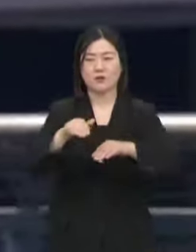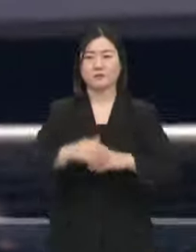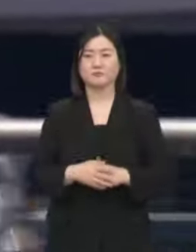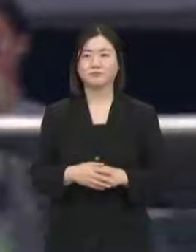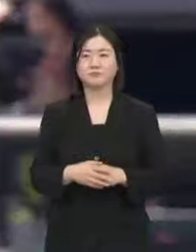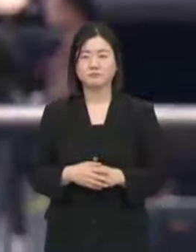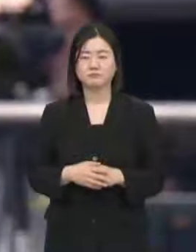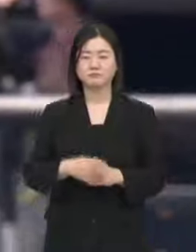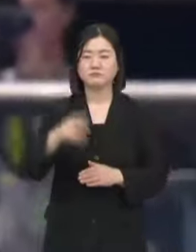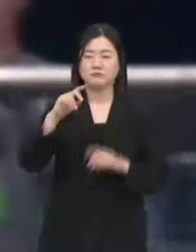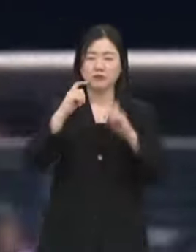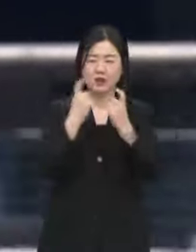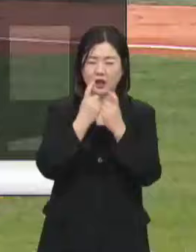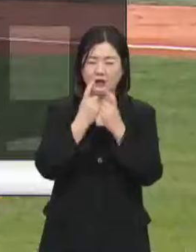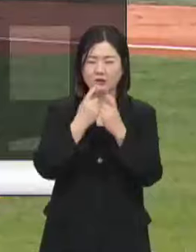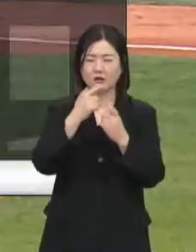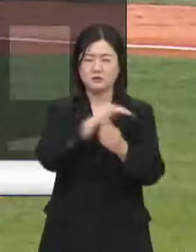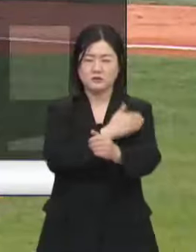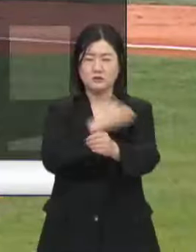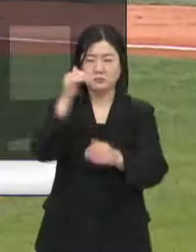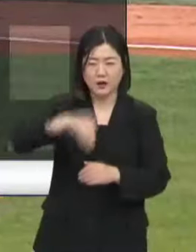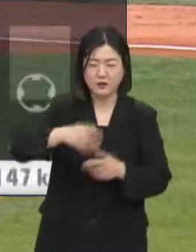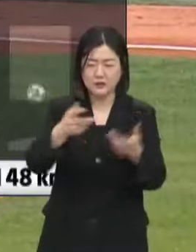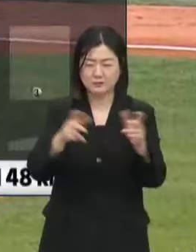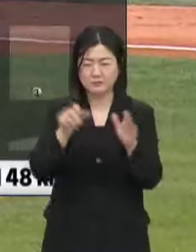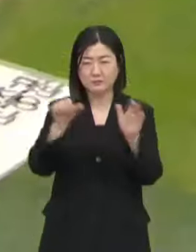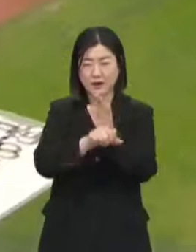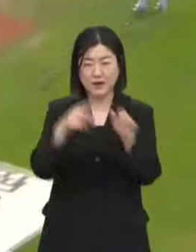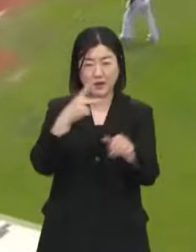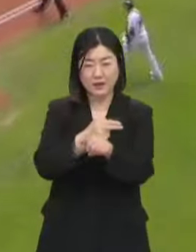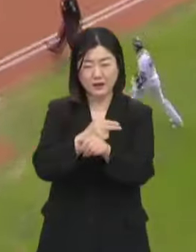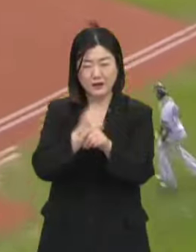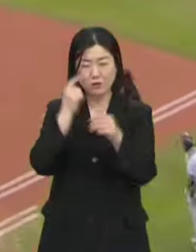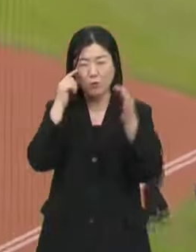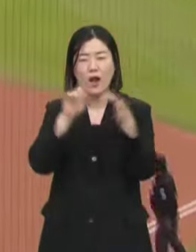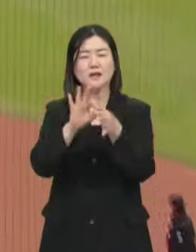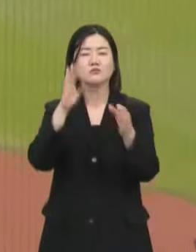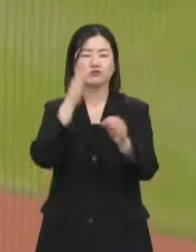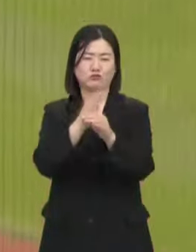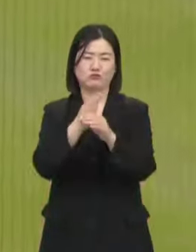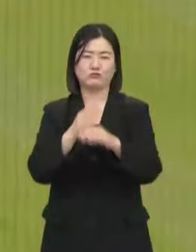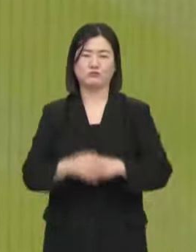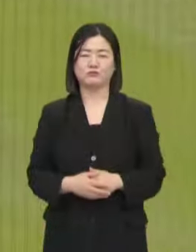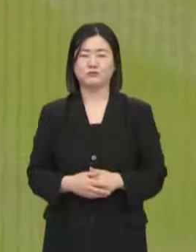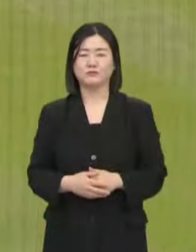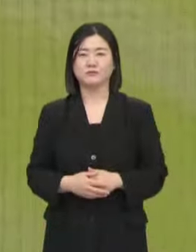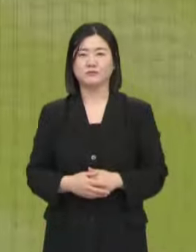가운데 류현진이 개인 부진과 팀의 연패를 모두 끊어줄 수 있을지 관심이 쏠리고 있습니다.